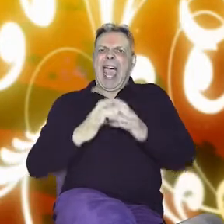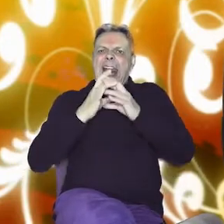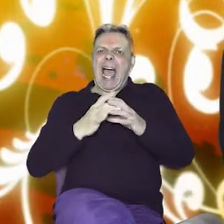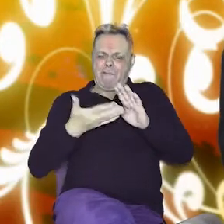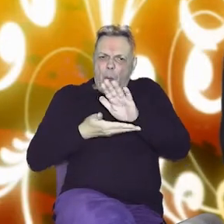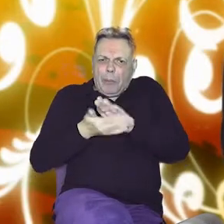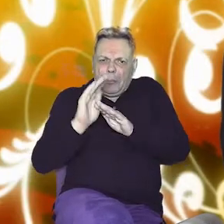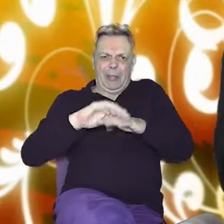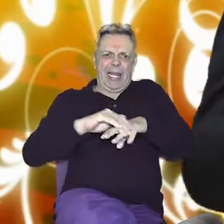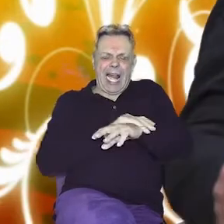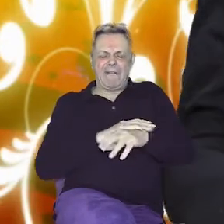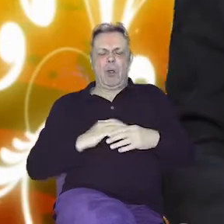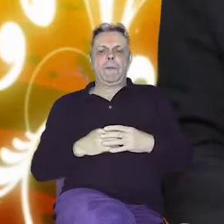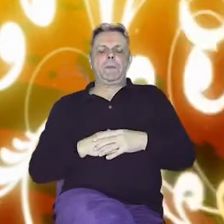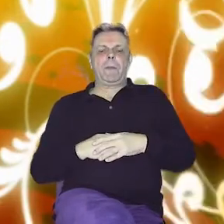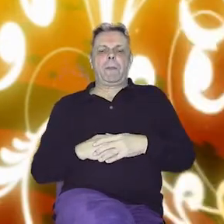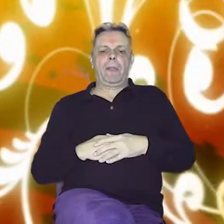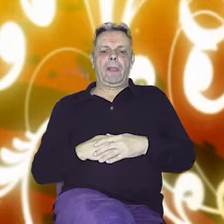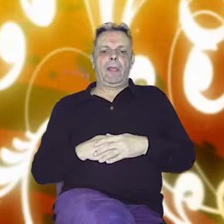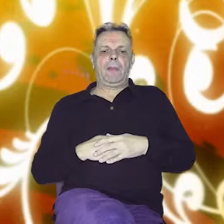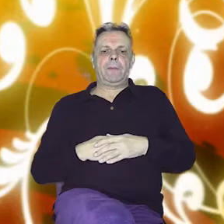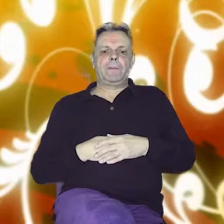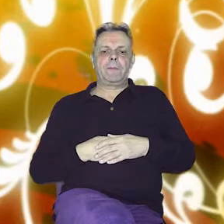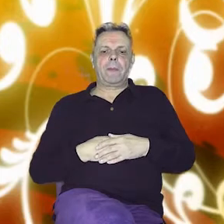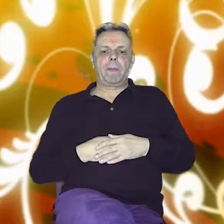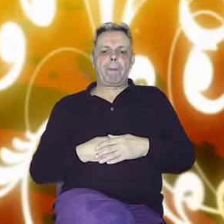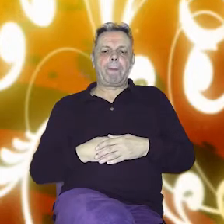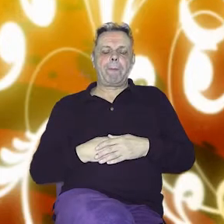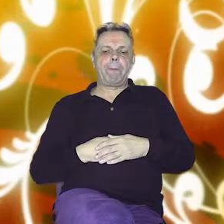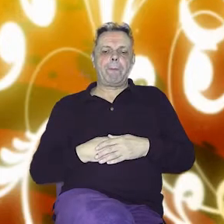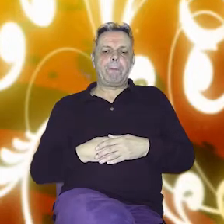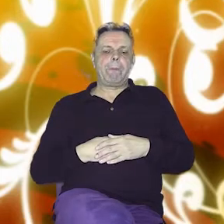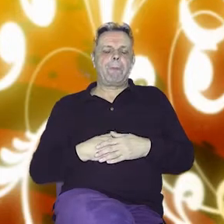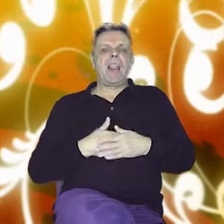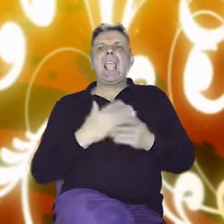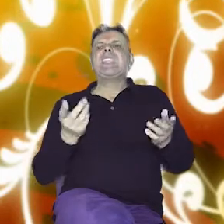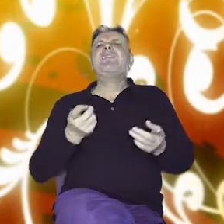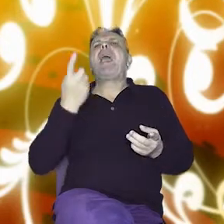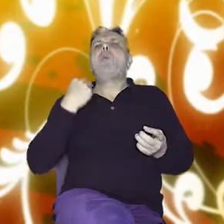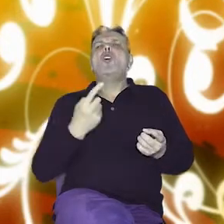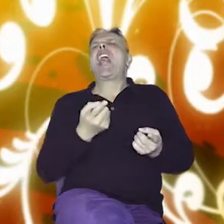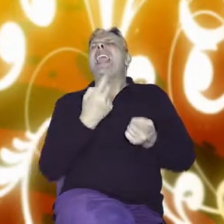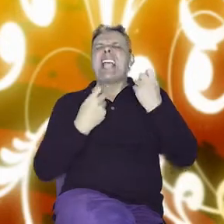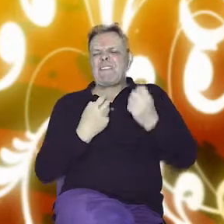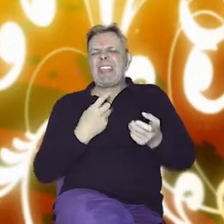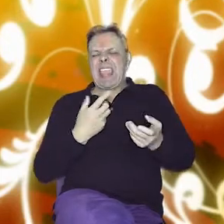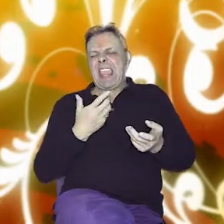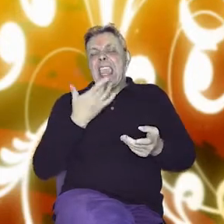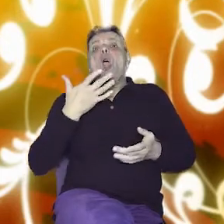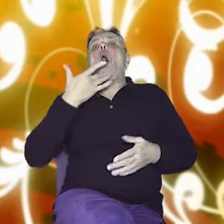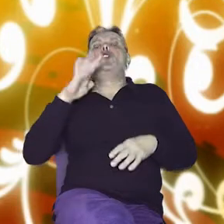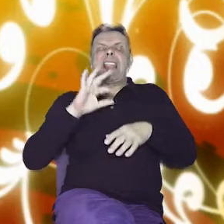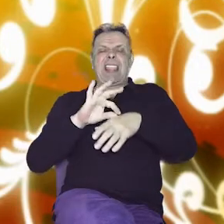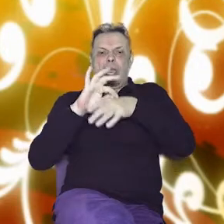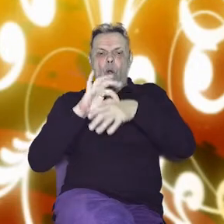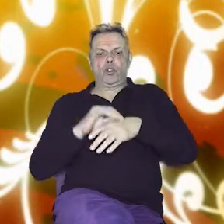ga onda žuljati. I znači sve može njemu iziritirat kožu bez da je on svjestan. Dok se to nije svjestan ovoga. A to je